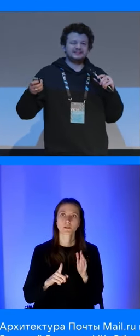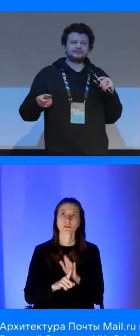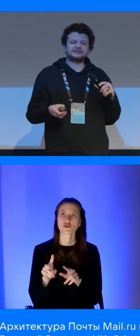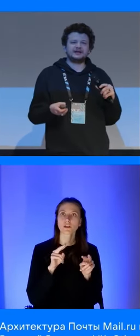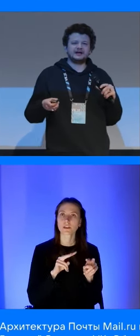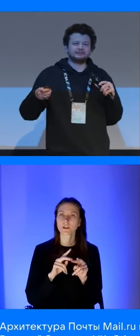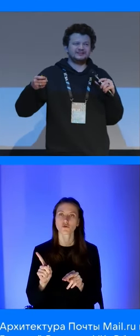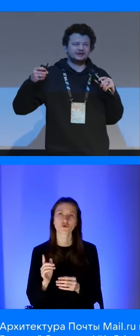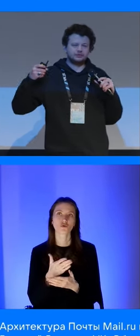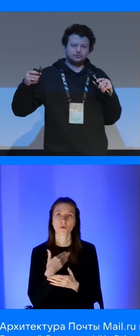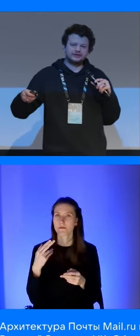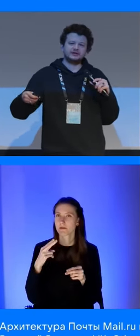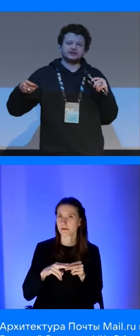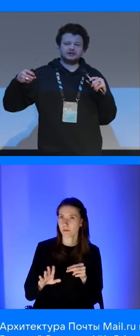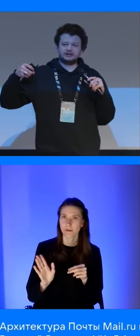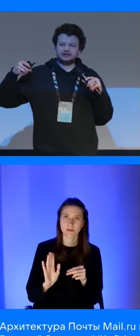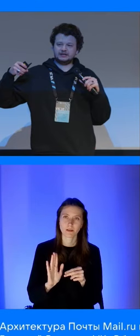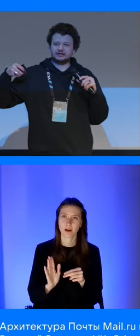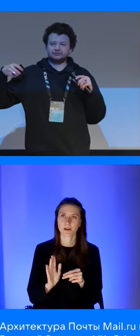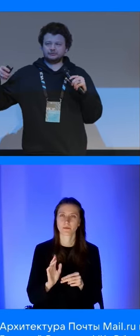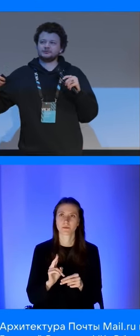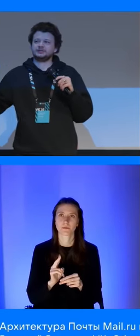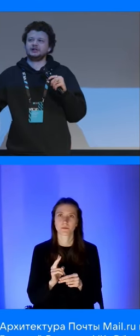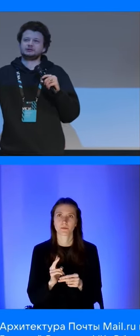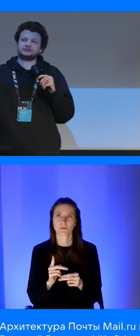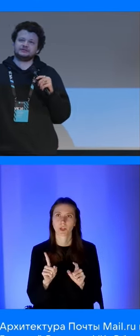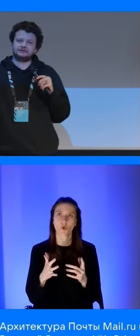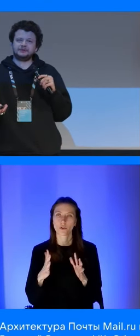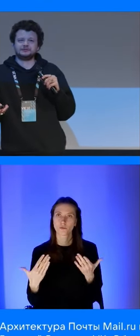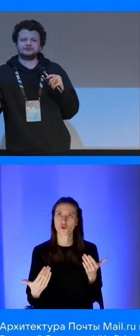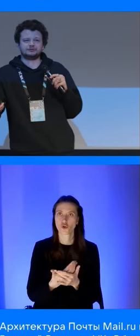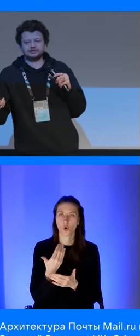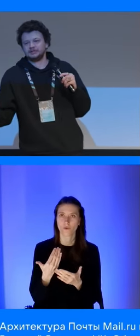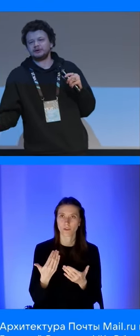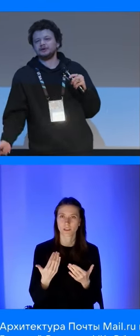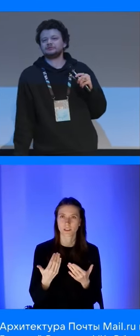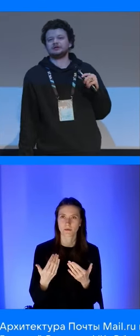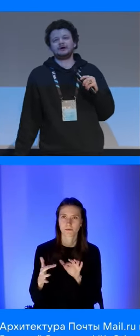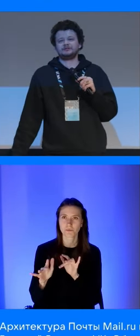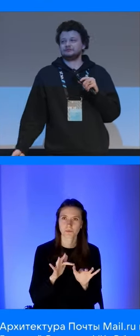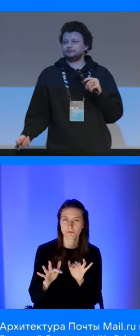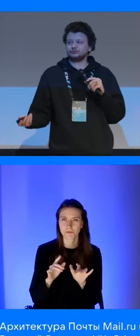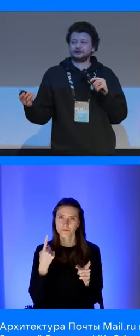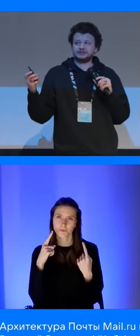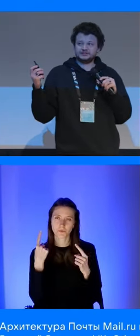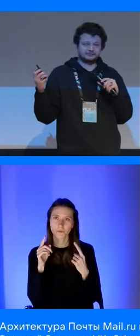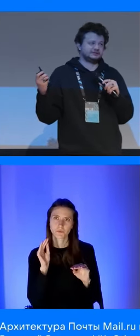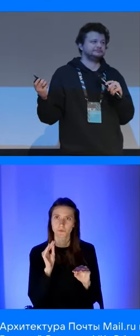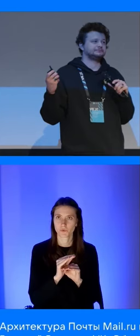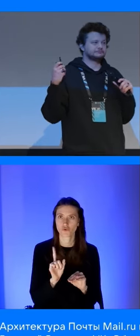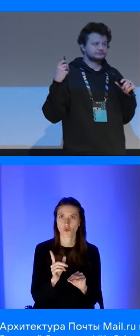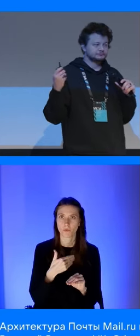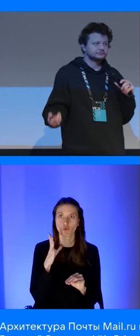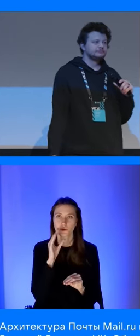мы не потеряем никакой новый функционал, который за время переписывания случайно могли люди добавить внутрь